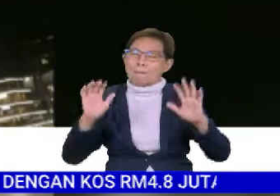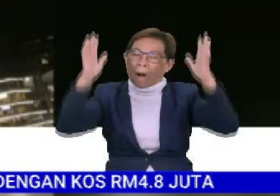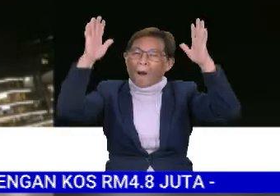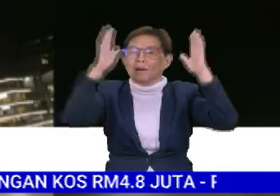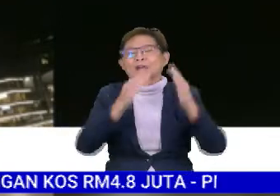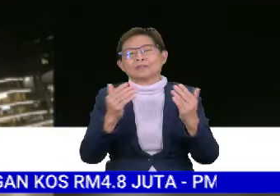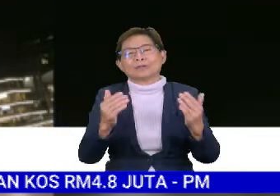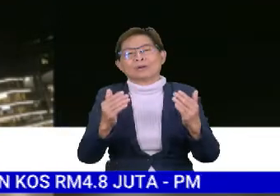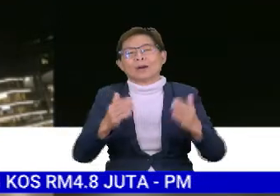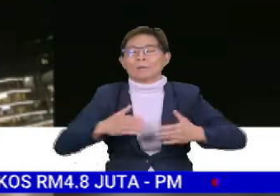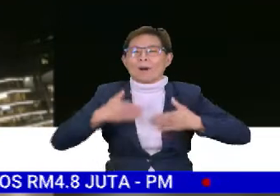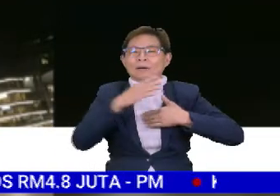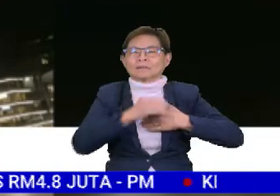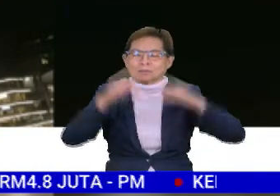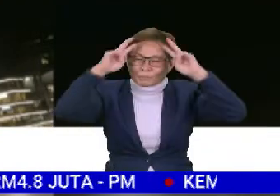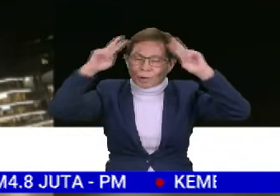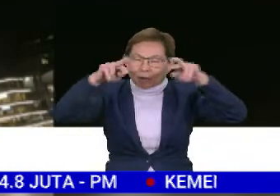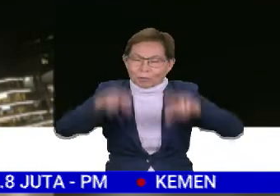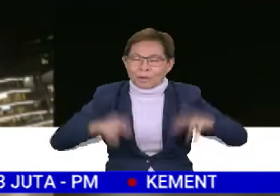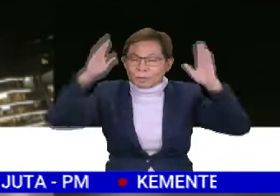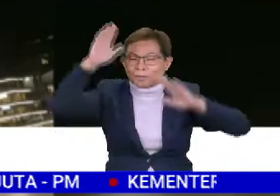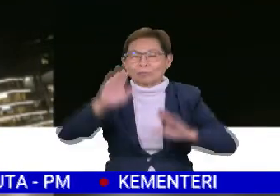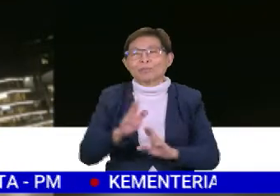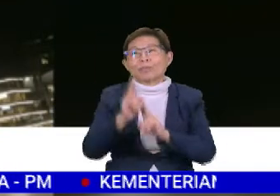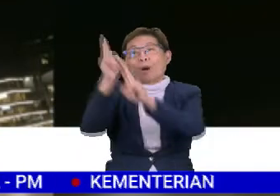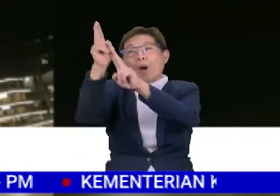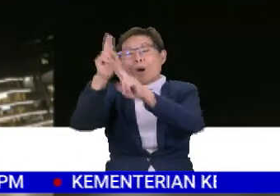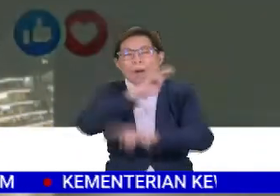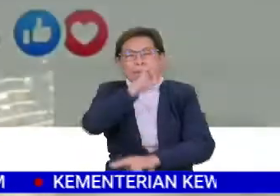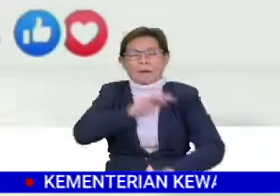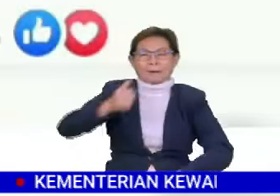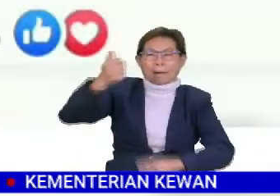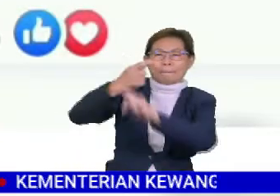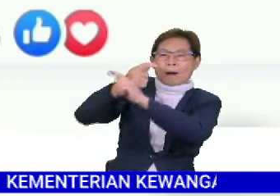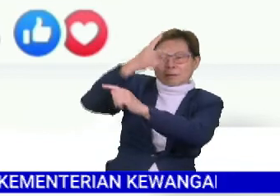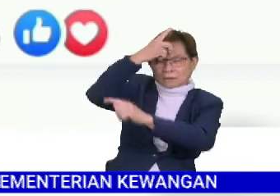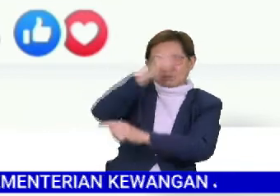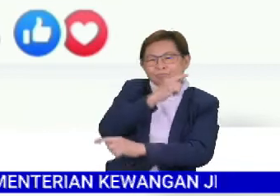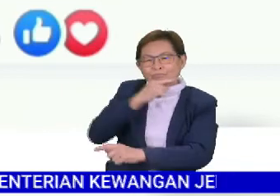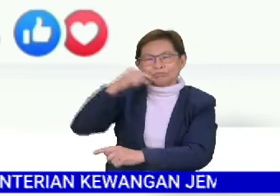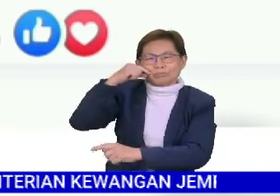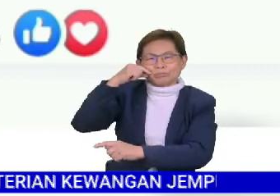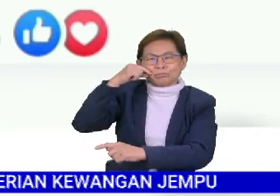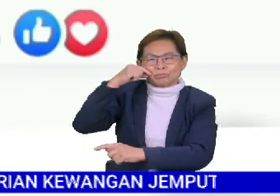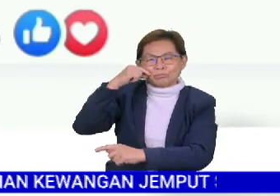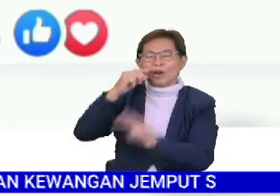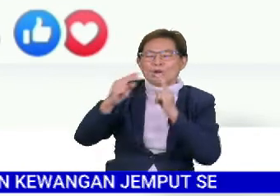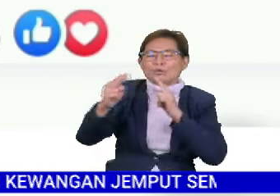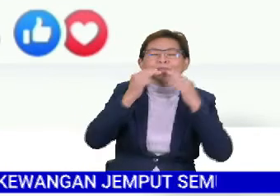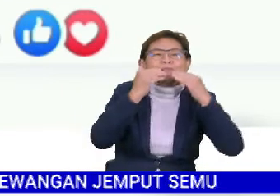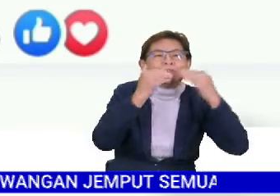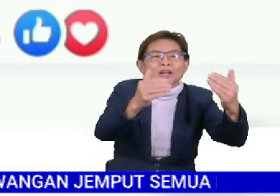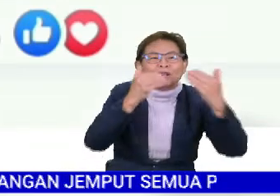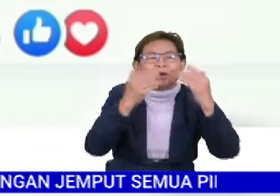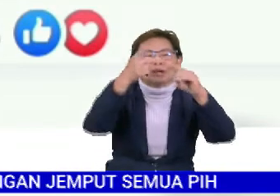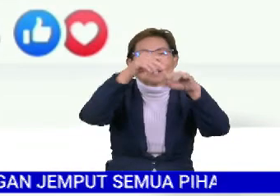kebahagiaan rakyat Malaysia. Muat naik turut mendapat perhatian Menteri Kanan Pertahanan Datuk Seri Shamhudin Tun Hussein yang mengucapkan terima